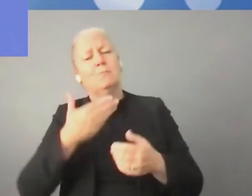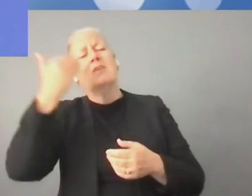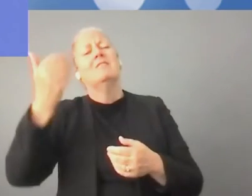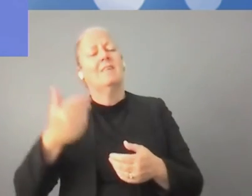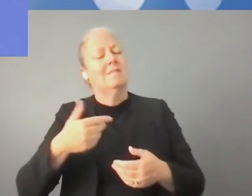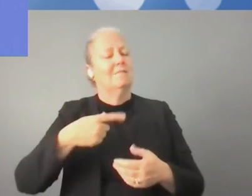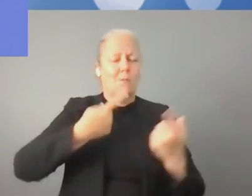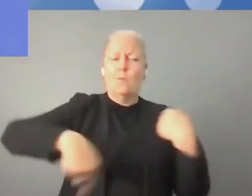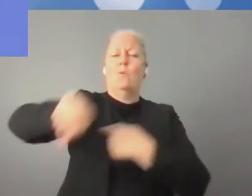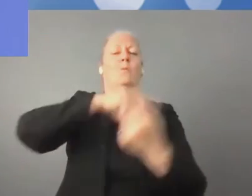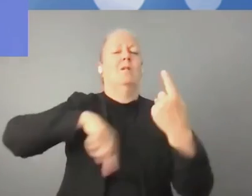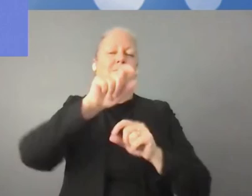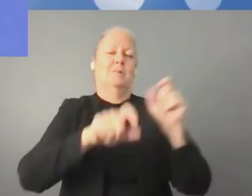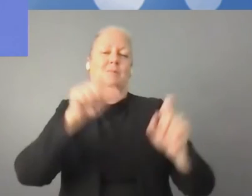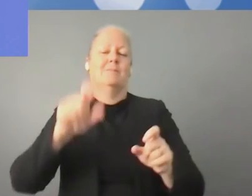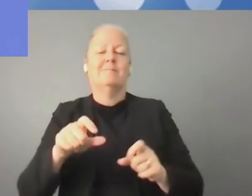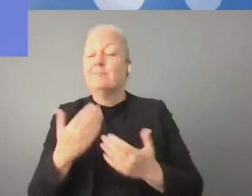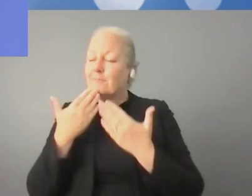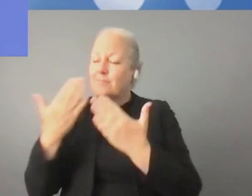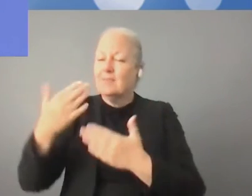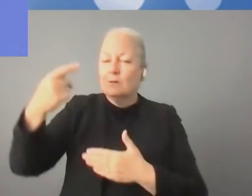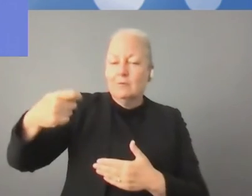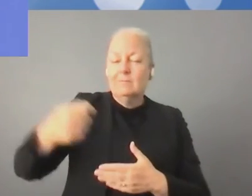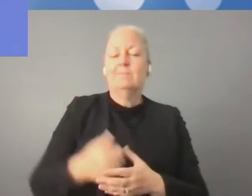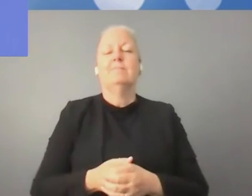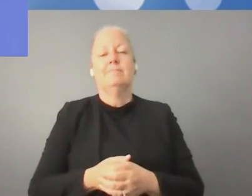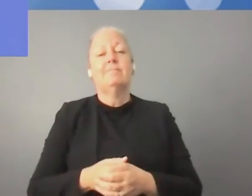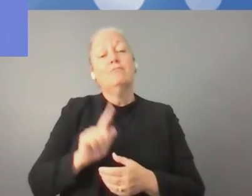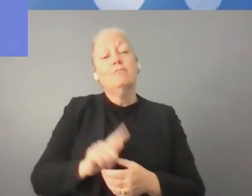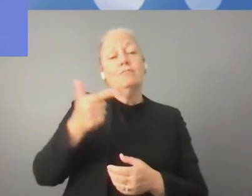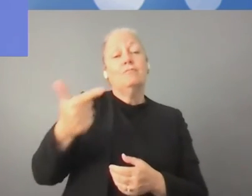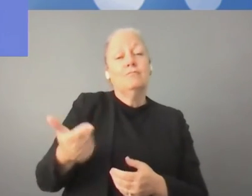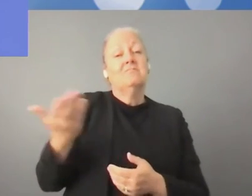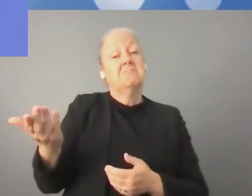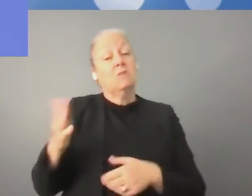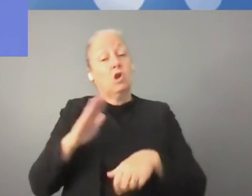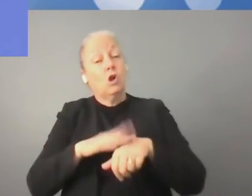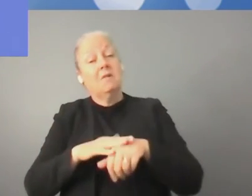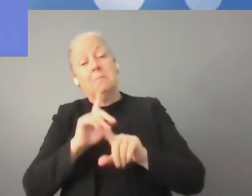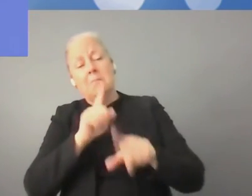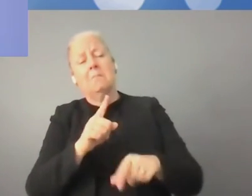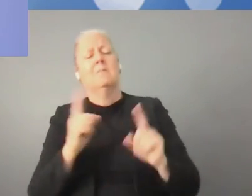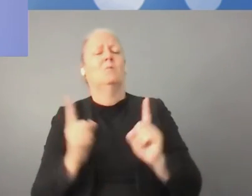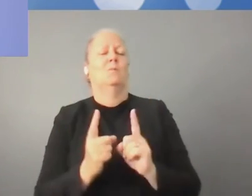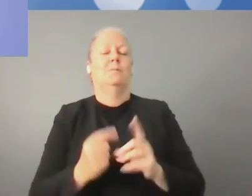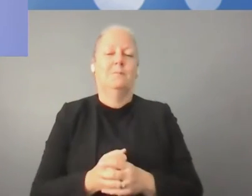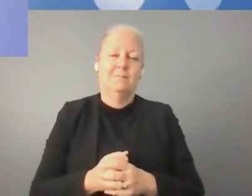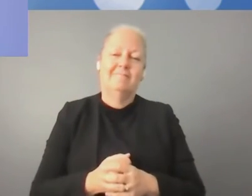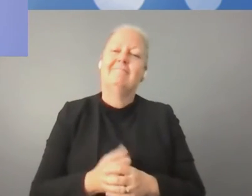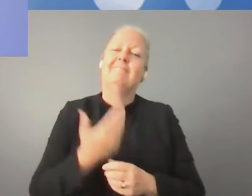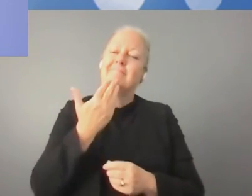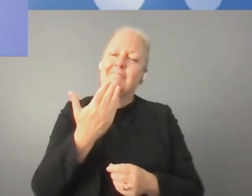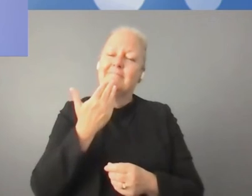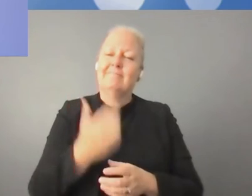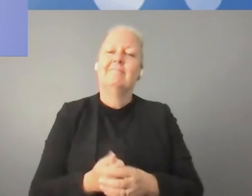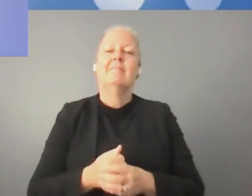действуя совместно, можем обеспечить лучшее качество жизни и трудоустройства всем в мире. И еще, пожалуйста,